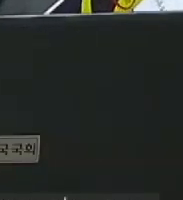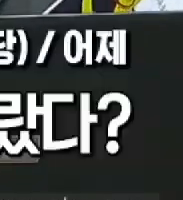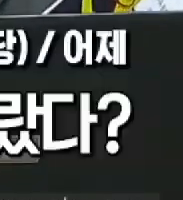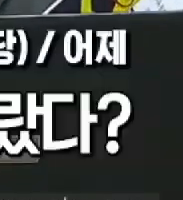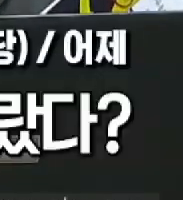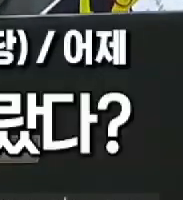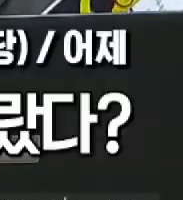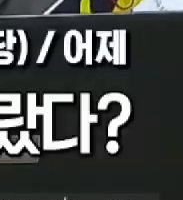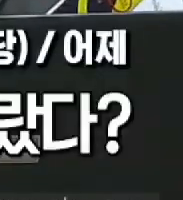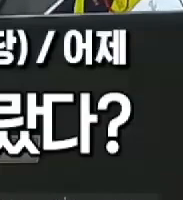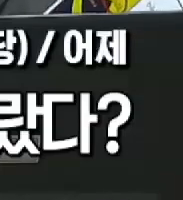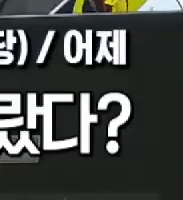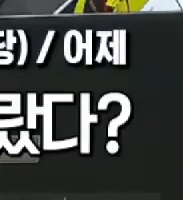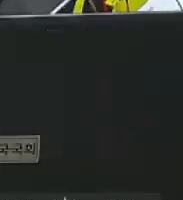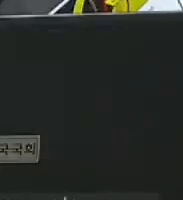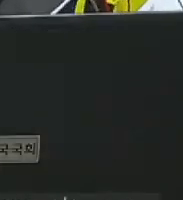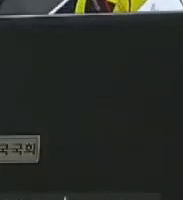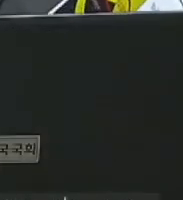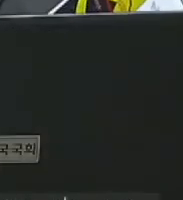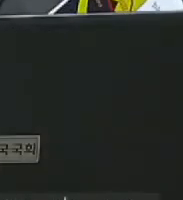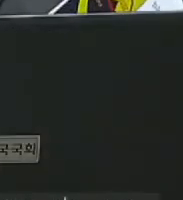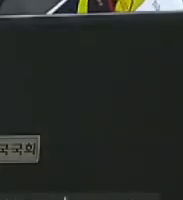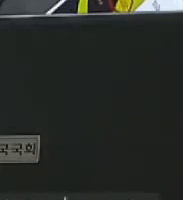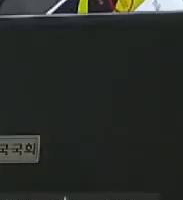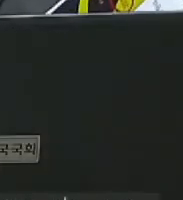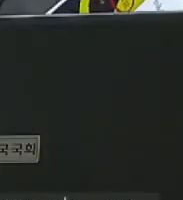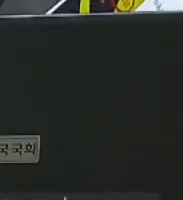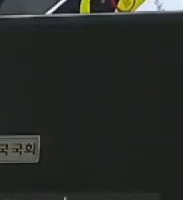형사부에 보고 받지 않았기 때문에 올랐다.